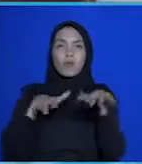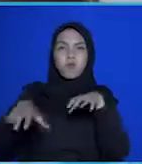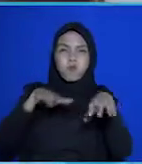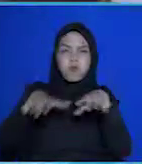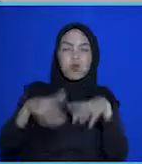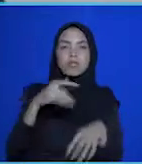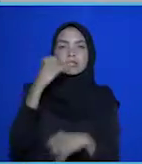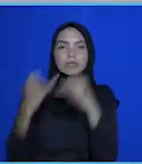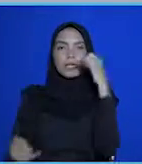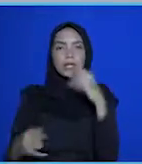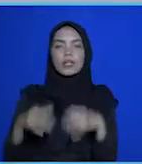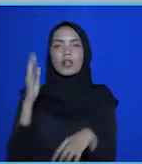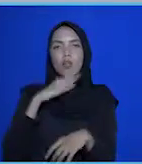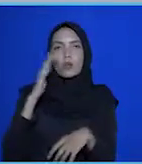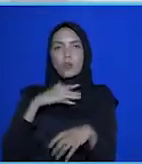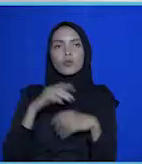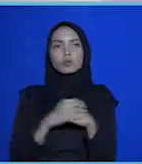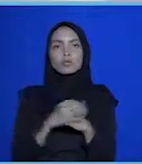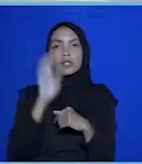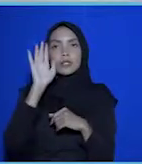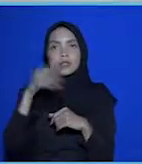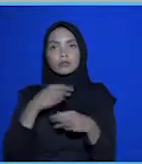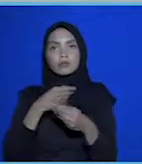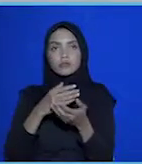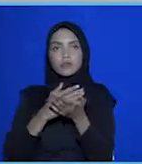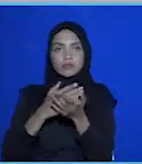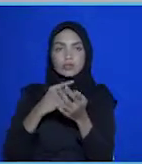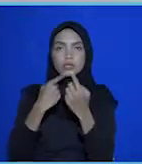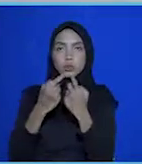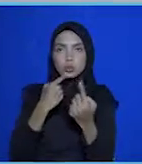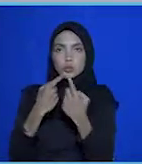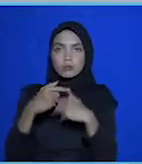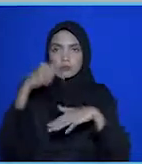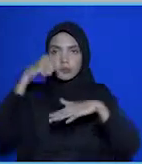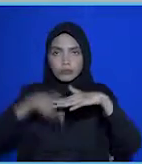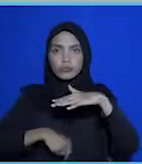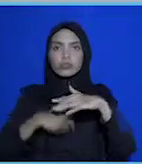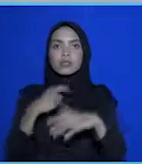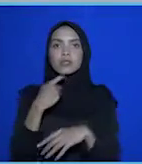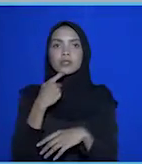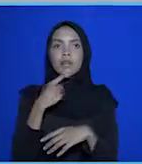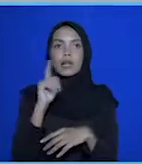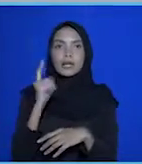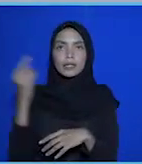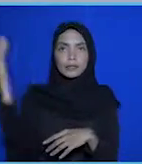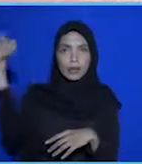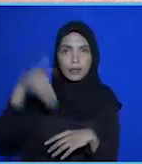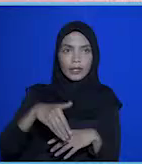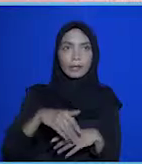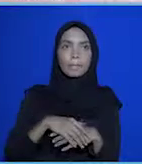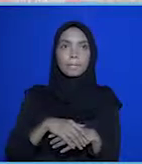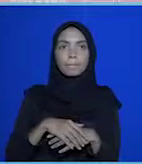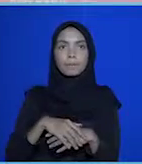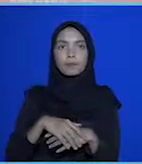di Lombok. Dan kita nanti akan membahas lebih detail lagi, hadir bersama kita